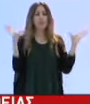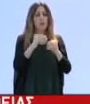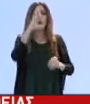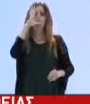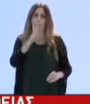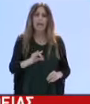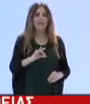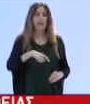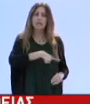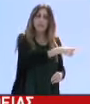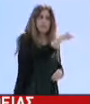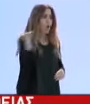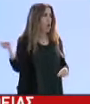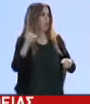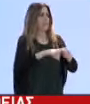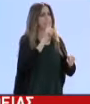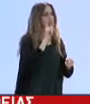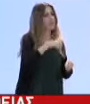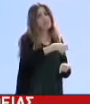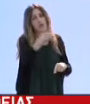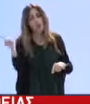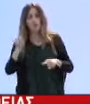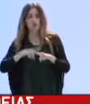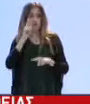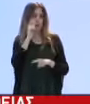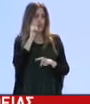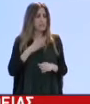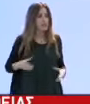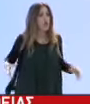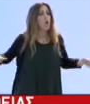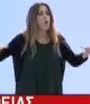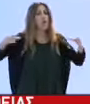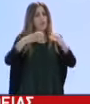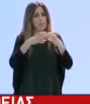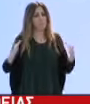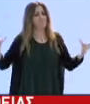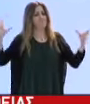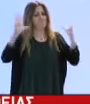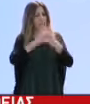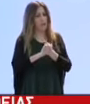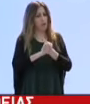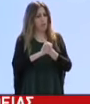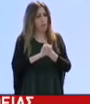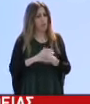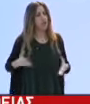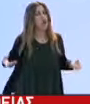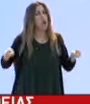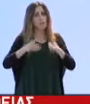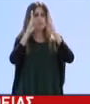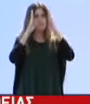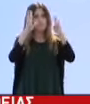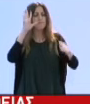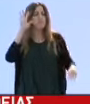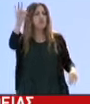τους Έλληνες, και όλες και όλοι μαζί, ενωμένοι στην κοινή αποστολή μας,